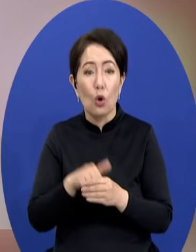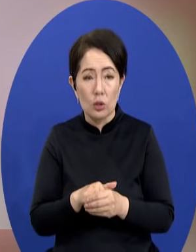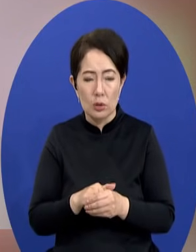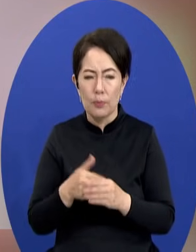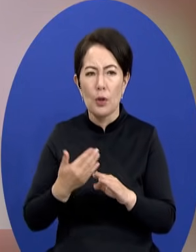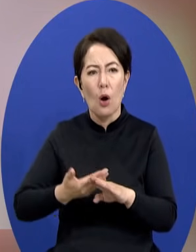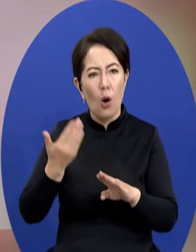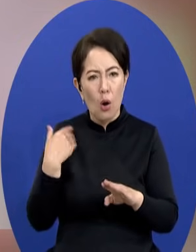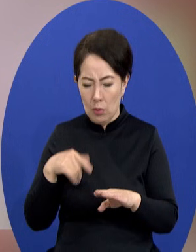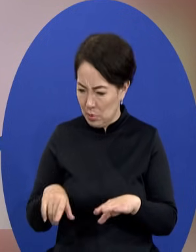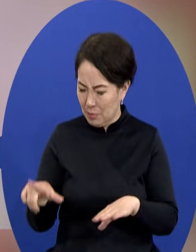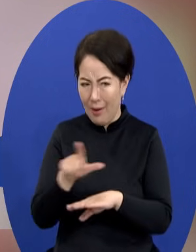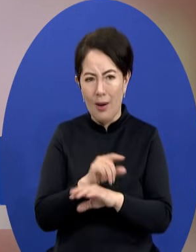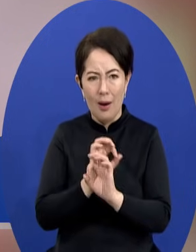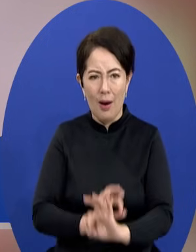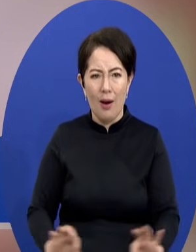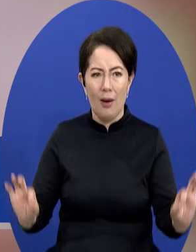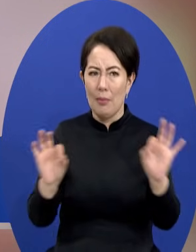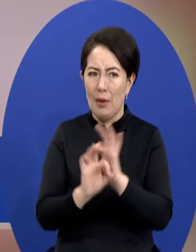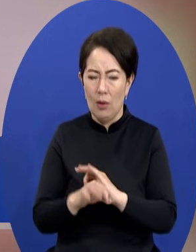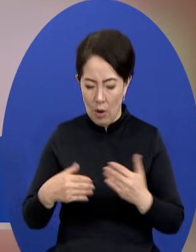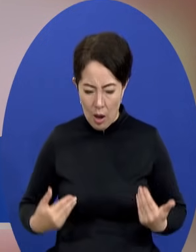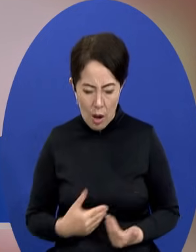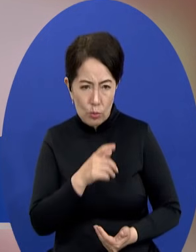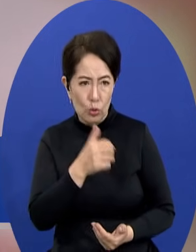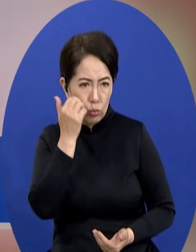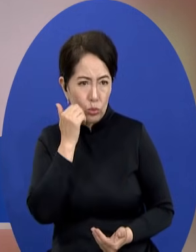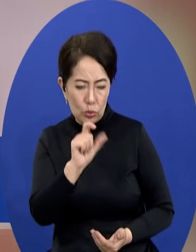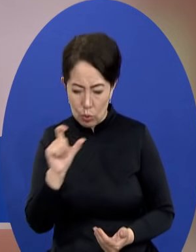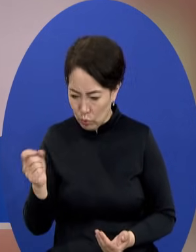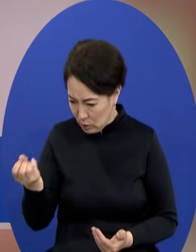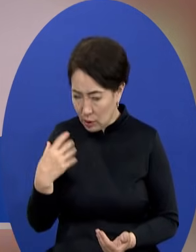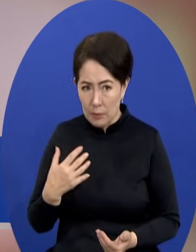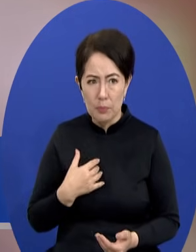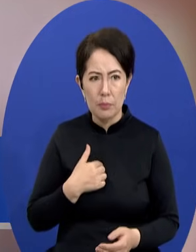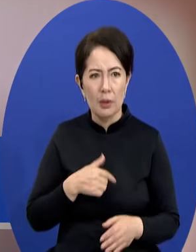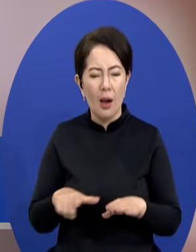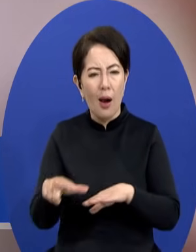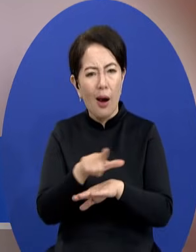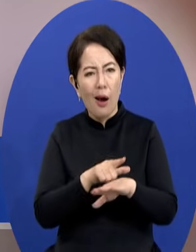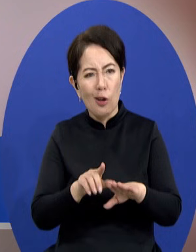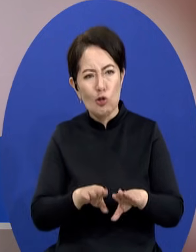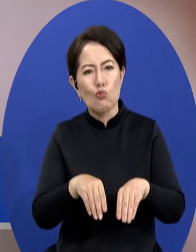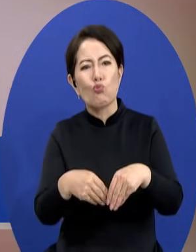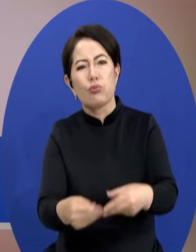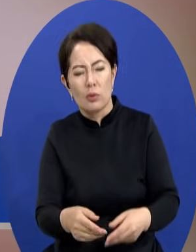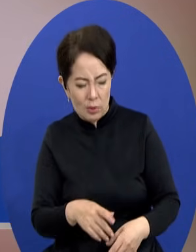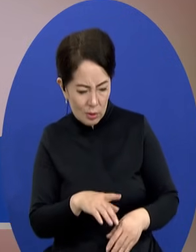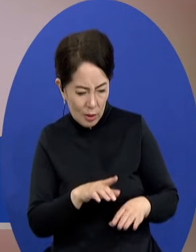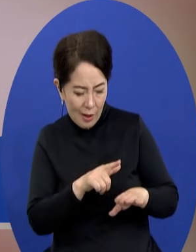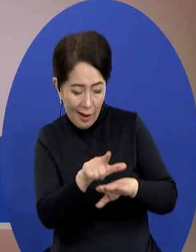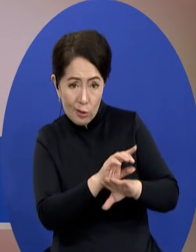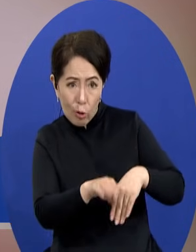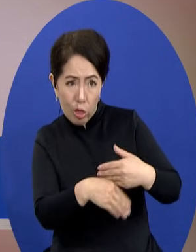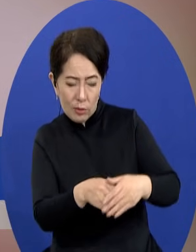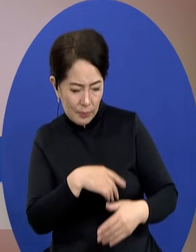Өмнө нь энд ийм зүйл төр тохиолдож байгаагүй талаар энд амьдардаг настнууд надад ирсэн. Би хөрсний гулгалт төрсөн нэгэн танил газрыг харсан. Тэгсэн